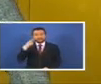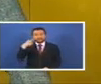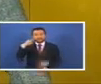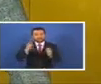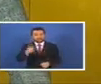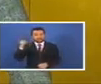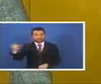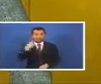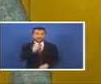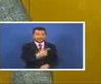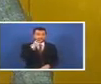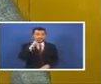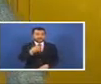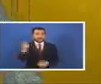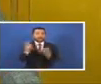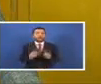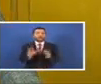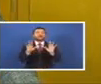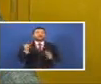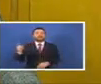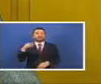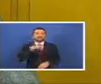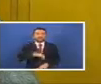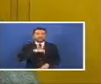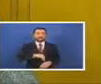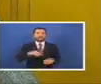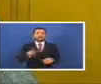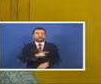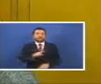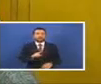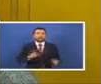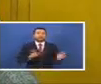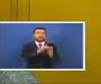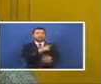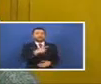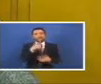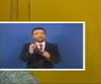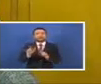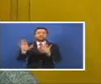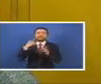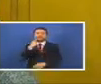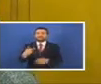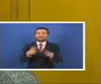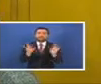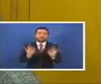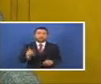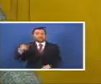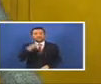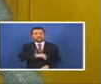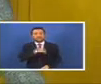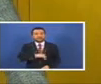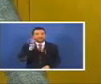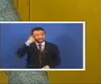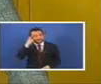yaptığının farkında olmadan sanki Kürt muhafazakarı bunu umursamayacakmış gibi böyle